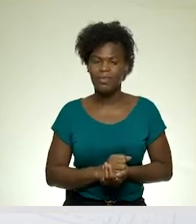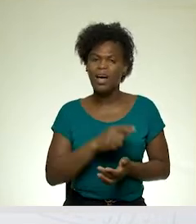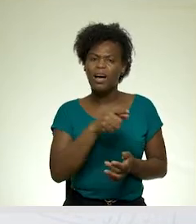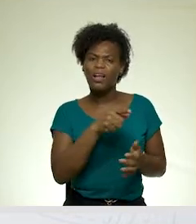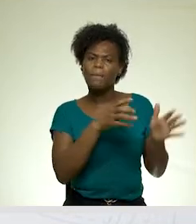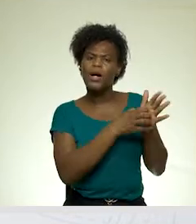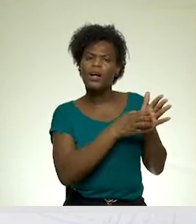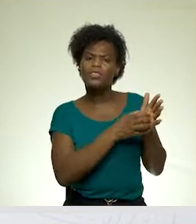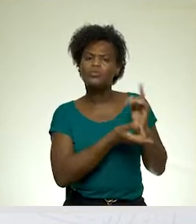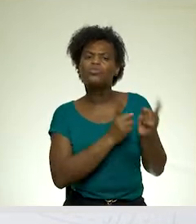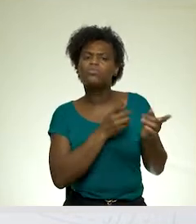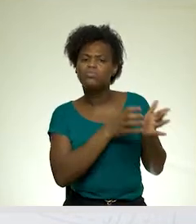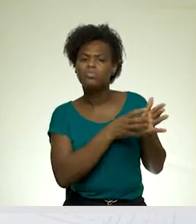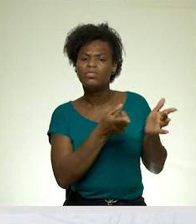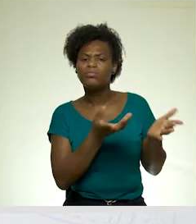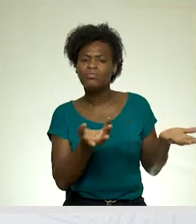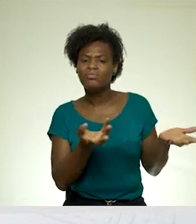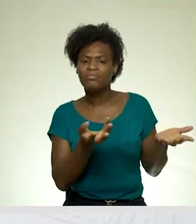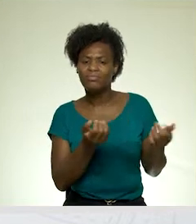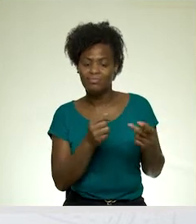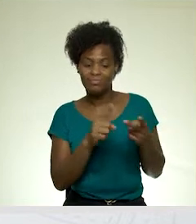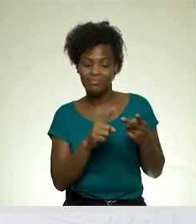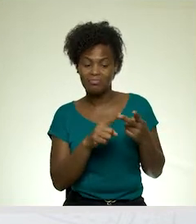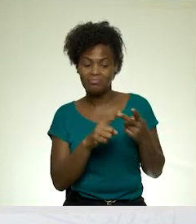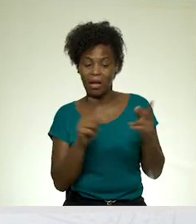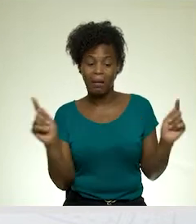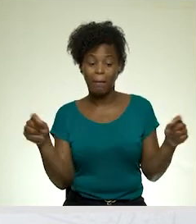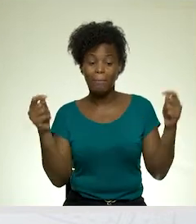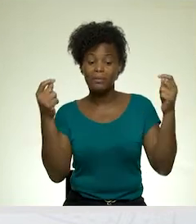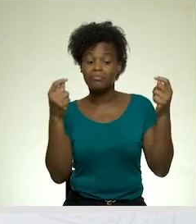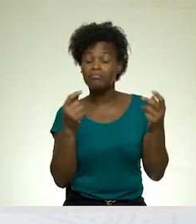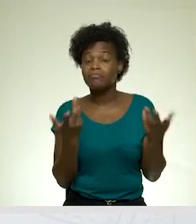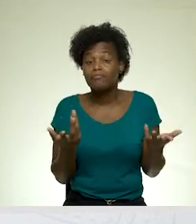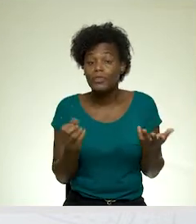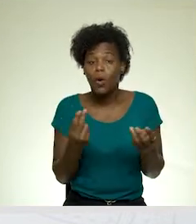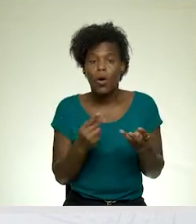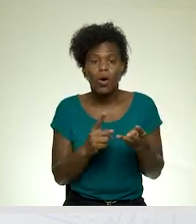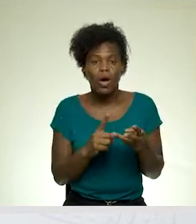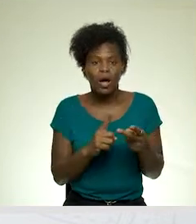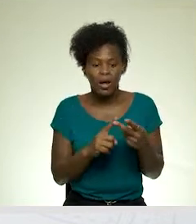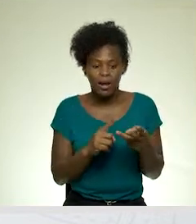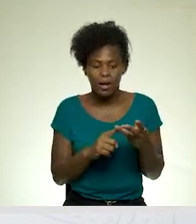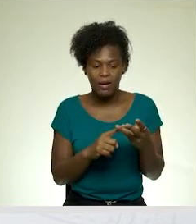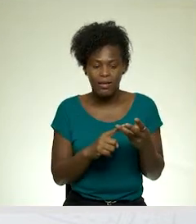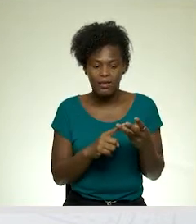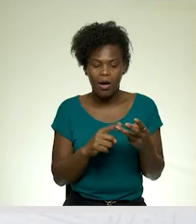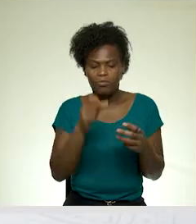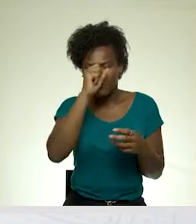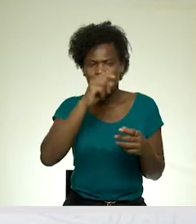C'est une image de la campagne ou bien c'est une image de la